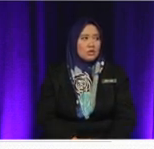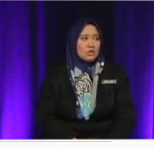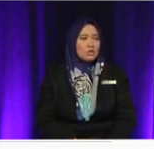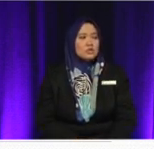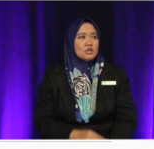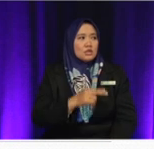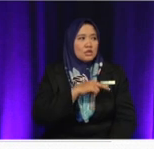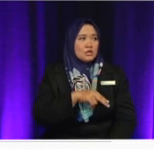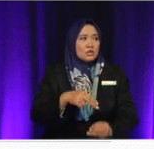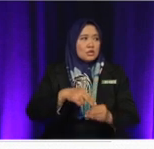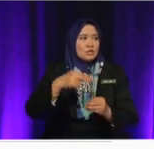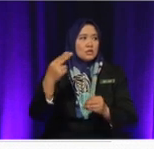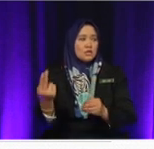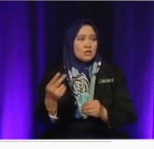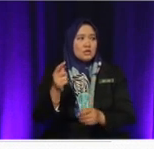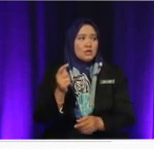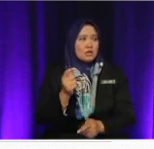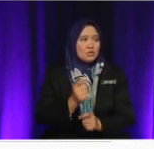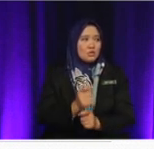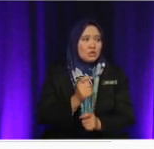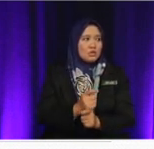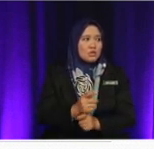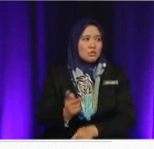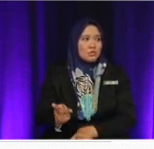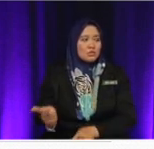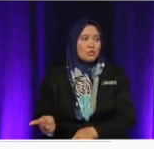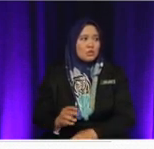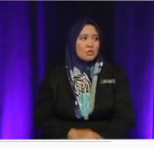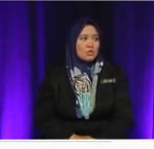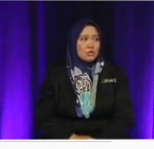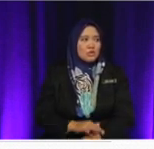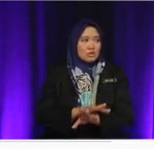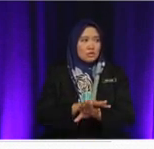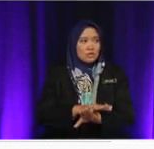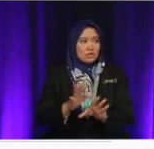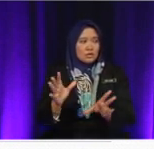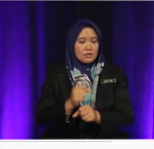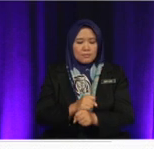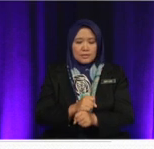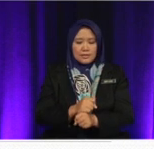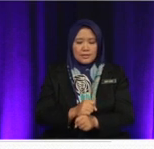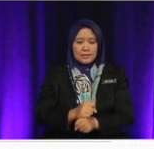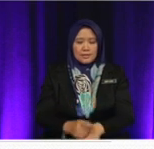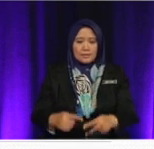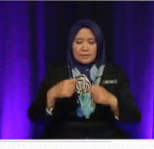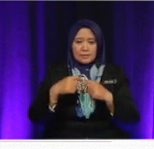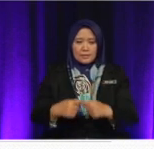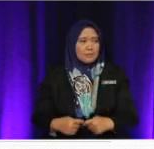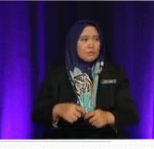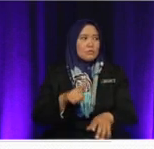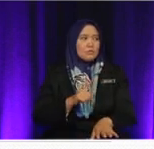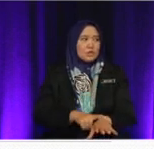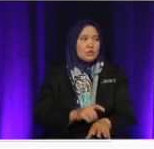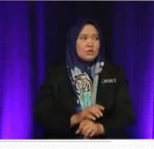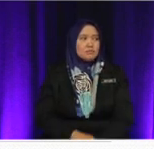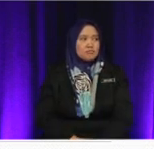tidak tergesa-gesa menghasilkan produk, tidak berada dalam tertekan atau stres, dapat menilai secara berterusan hasil kerja, tidak terganggu